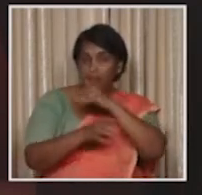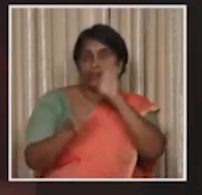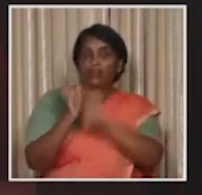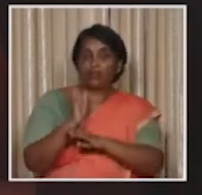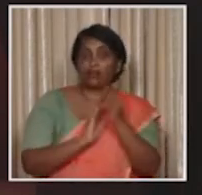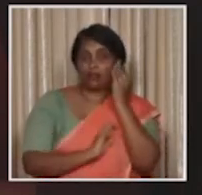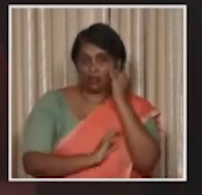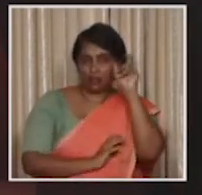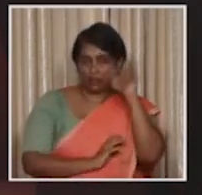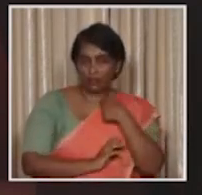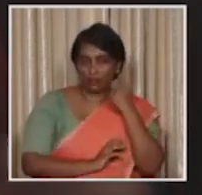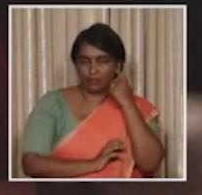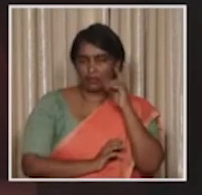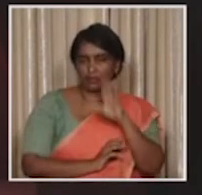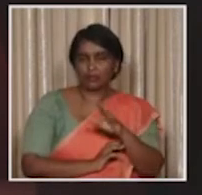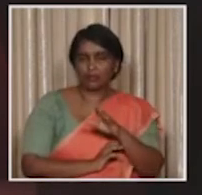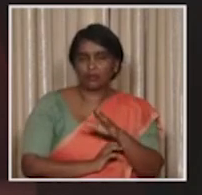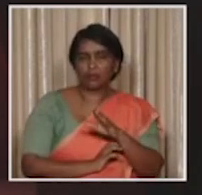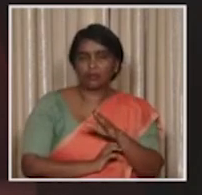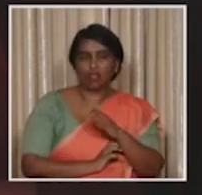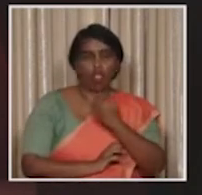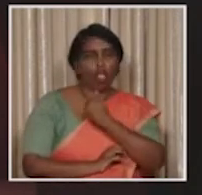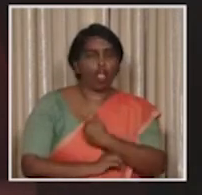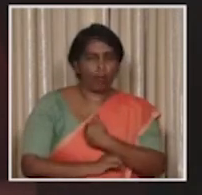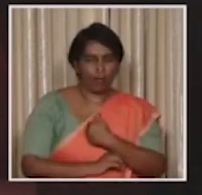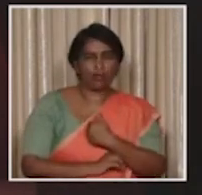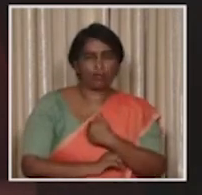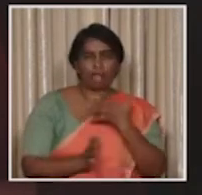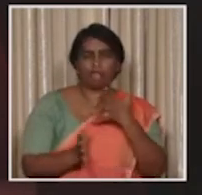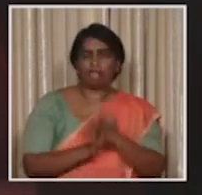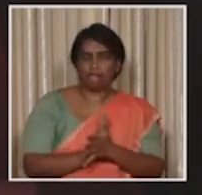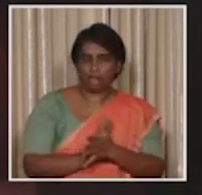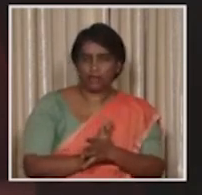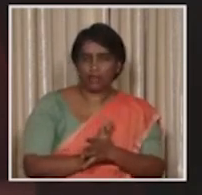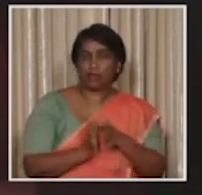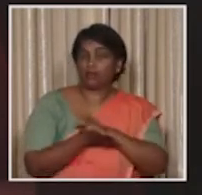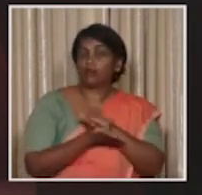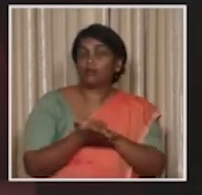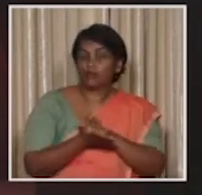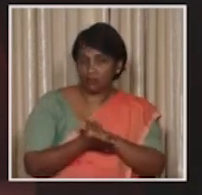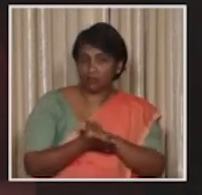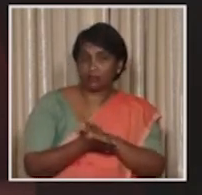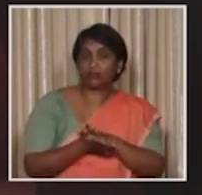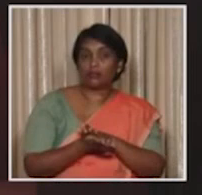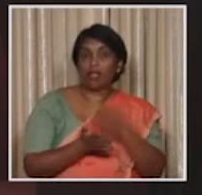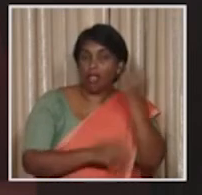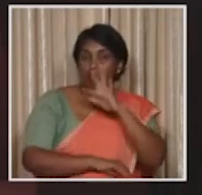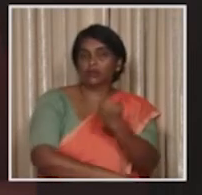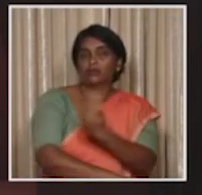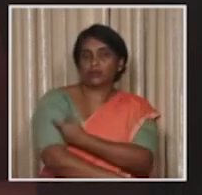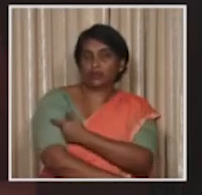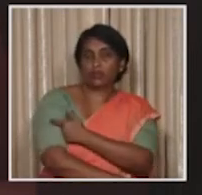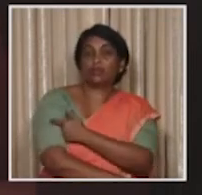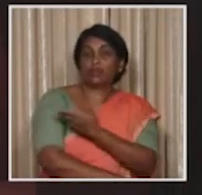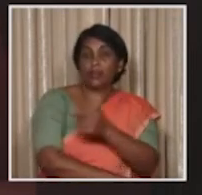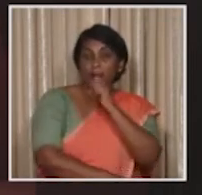කාන්තාවක් මන් දන්න විදියට කැට්‍රක් ඔපරේෂන් එකක් කරලා ඒක වැරදිලා, ඒක නිවැරදි කරන්න එයාව නිර්වින්දනය කරපු අවස්ථාවේ මේක